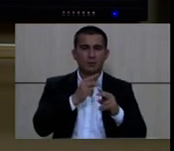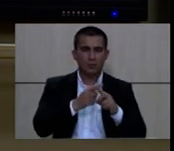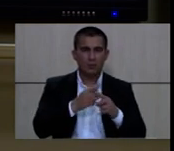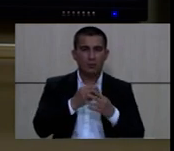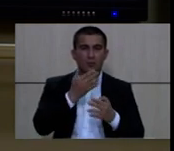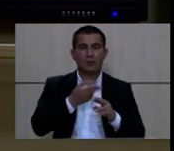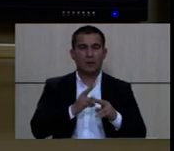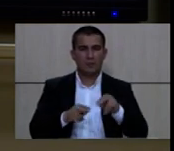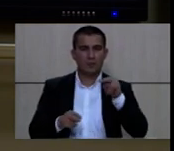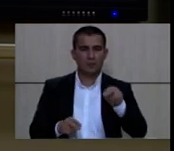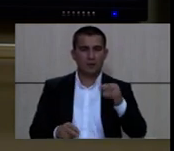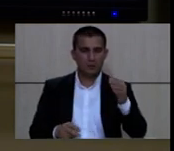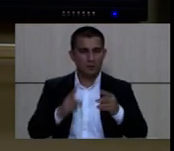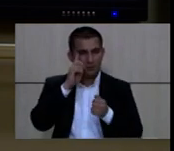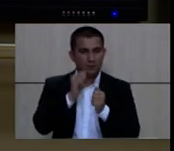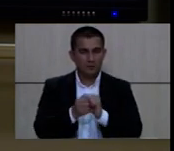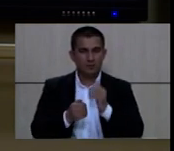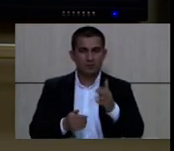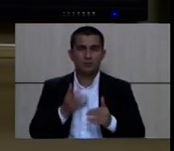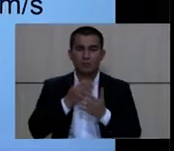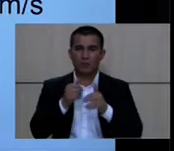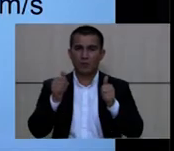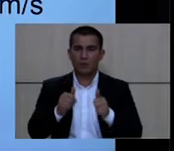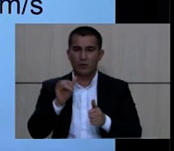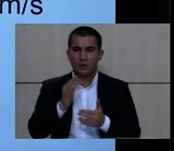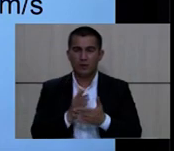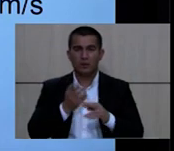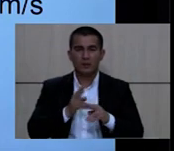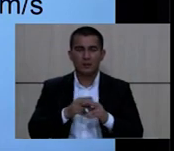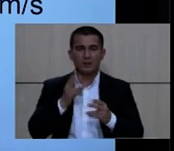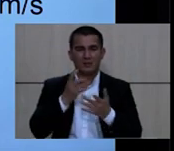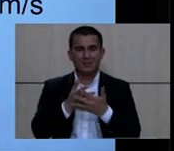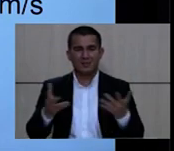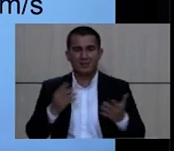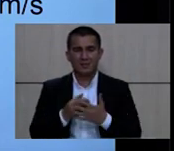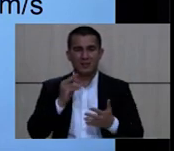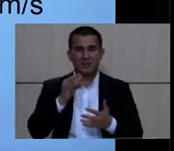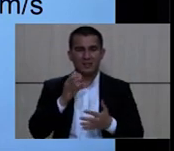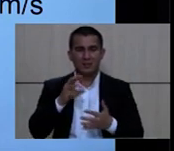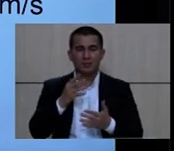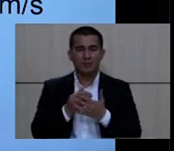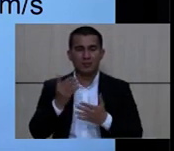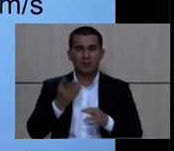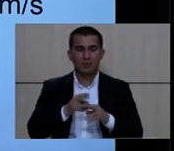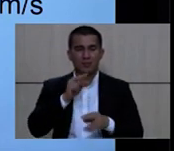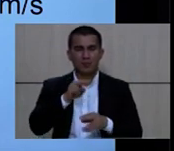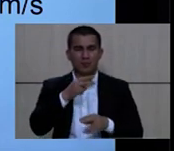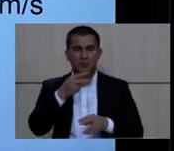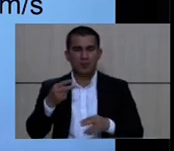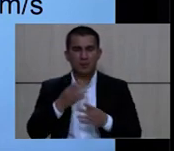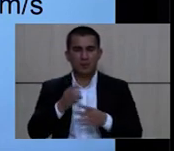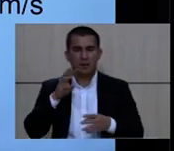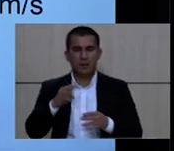bilan belgilaymiz. Ana endi formulasi. Jism impulsning formulasi quyidagicha, ya'ni P barobar